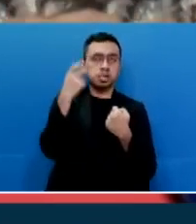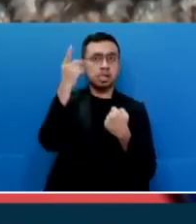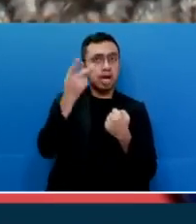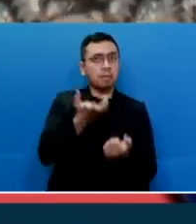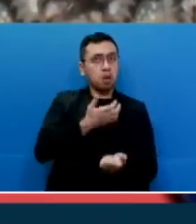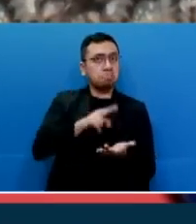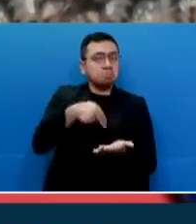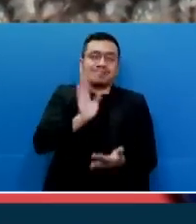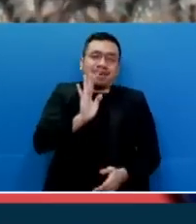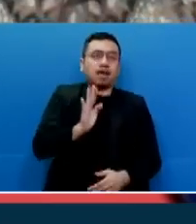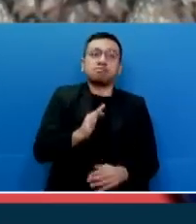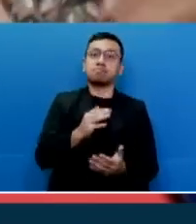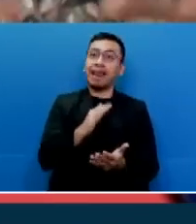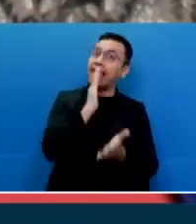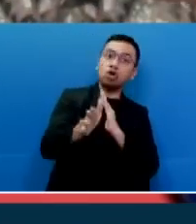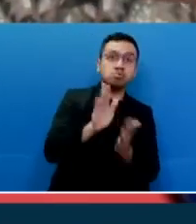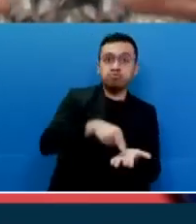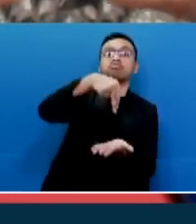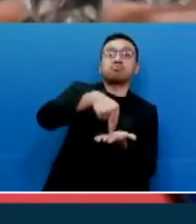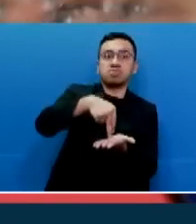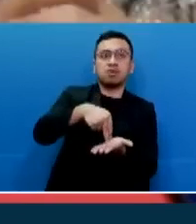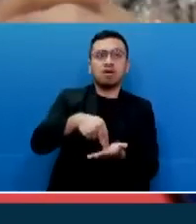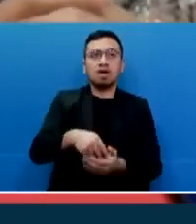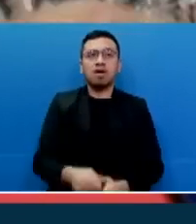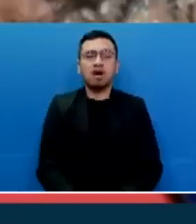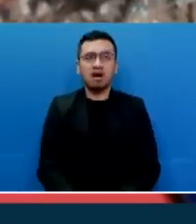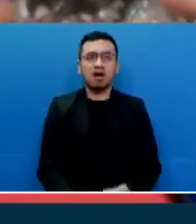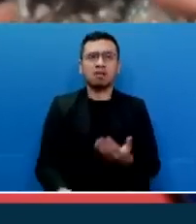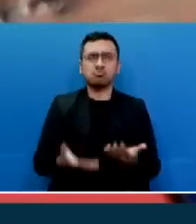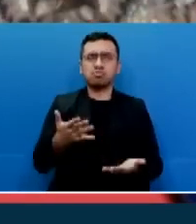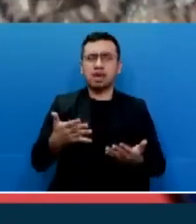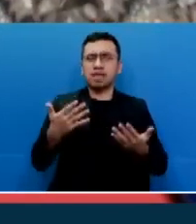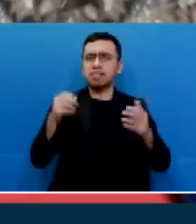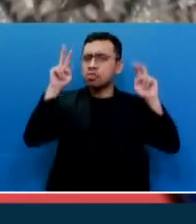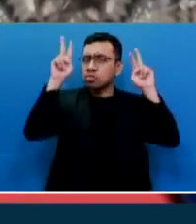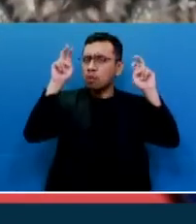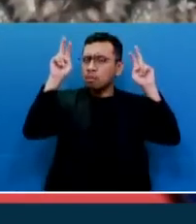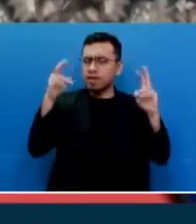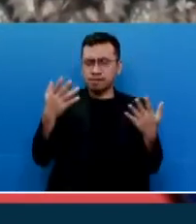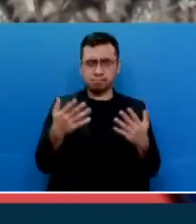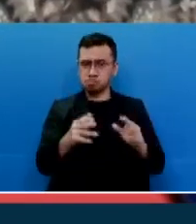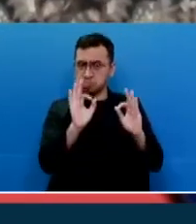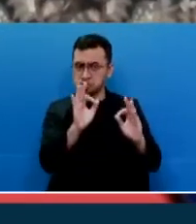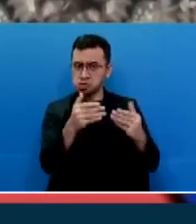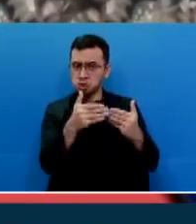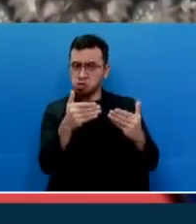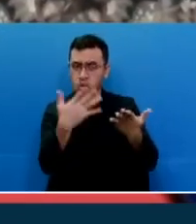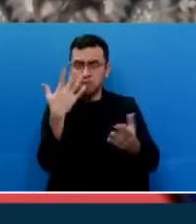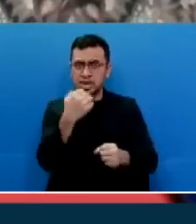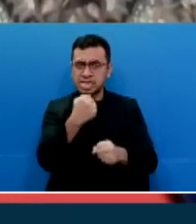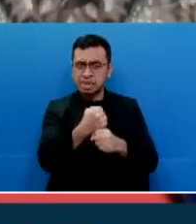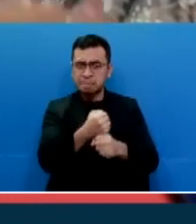memuncak Ya Mbak Ya karena ee topik yang sedang dibicarakan adalah tentang diaali Betul gitu Jadi saya